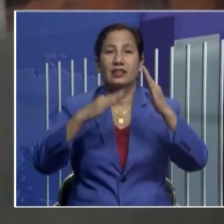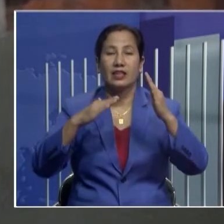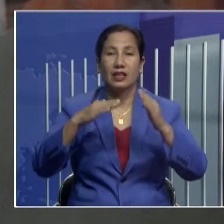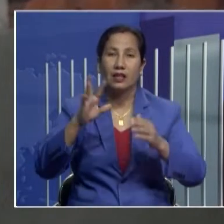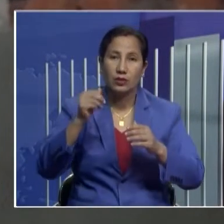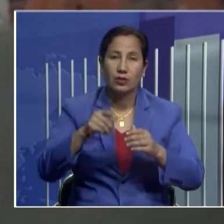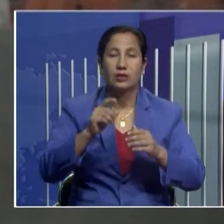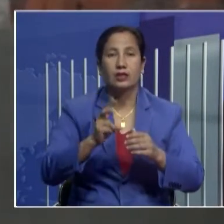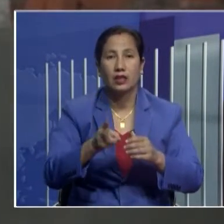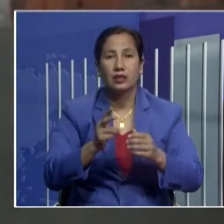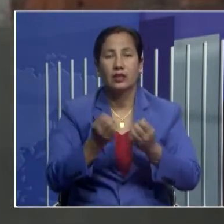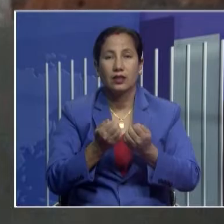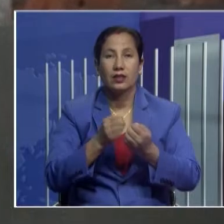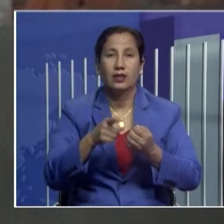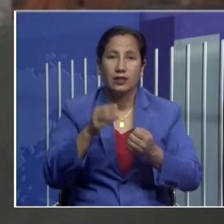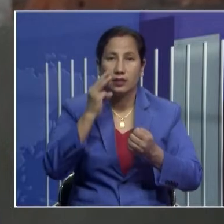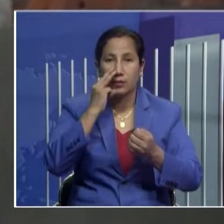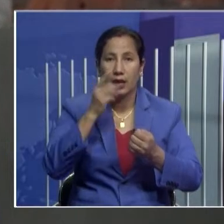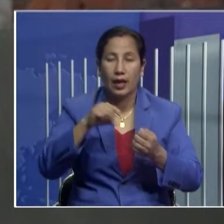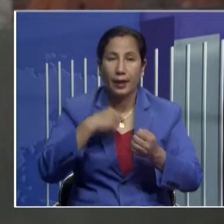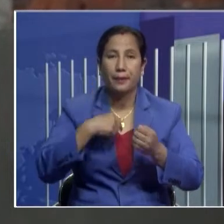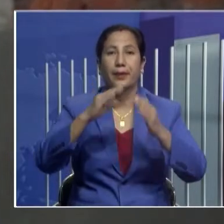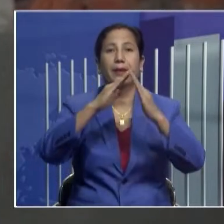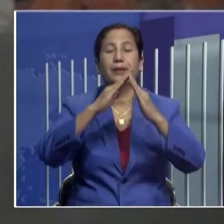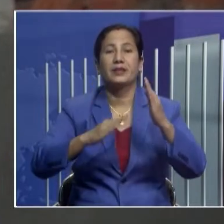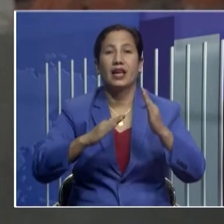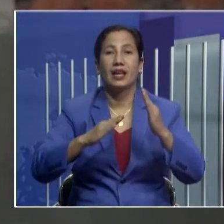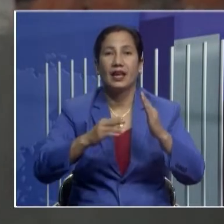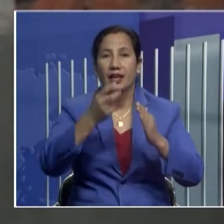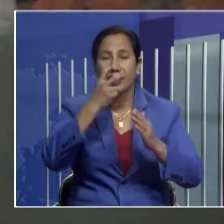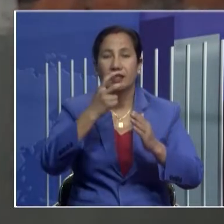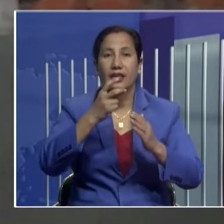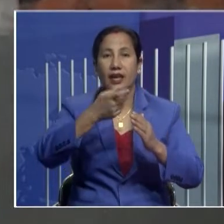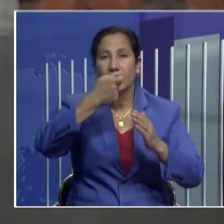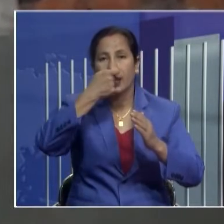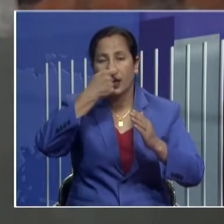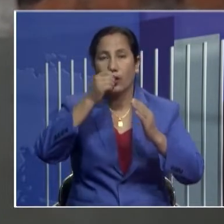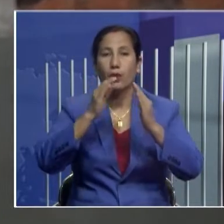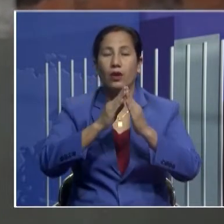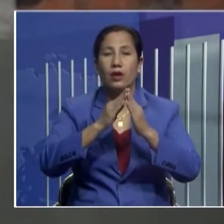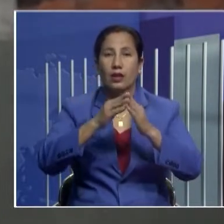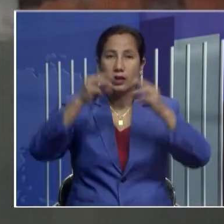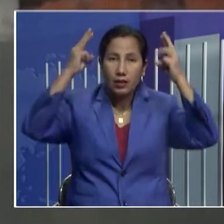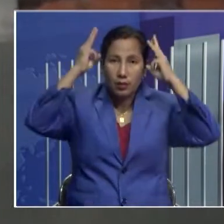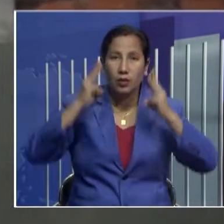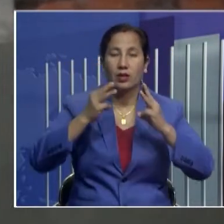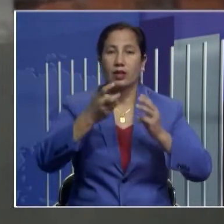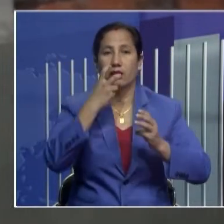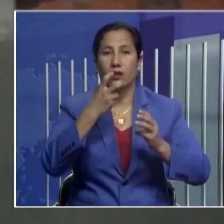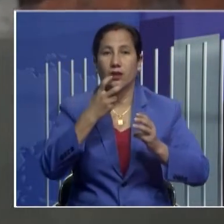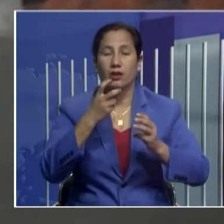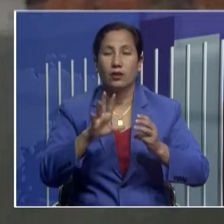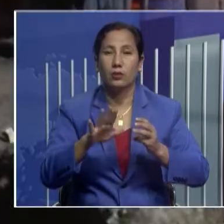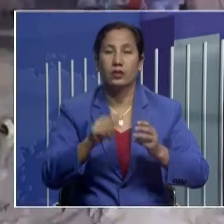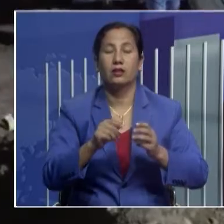होइन, त्यस्तै गरी यसमा हाम्रो छानाको स्लोपहरू हेर्दाखेरि ठ्याक्कै हामीले गाउँघरतिरको घर मगरका घरहरू हेऱ्यौँ भने ठ्याक्कै त्यस्तै घर